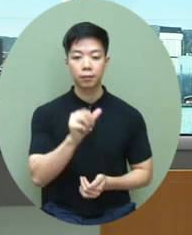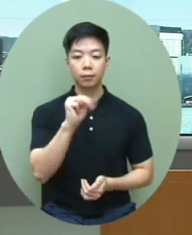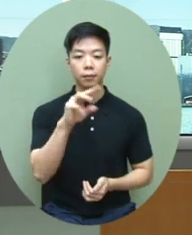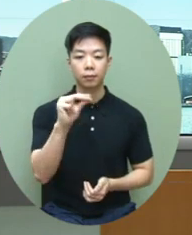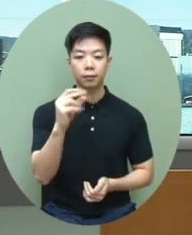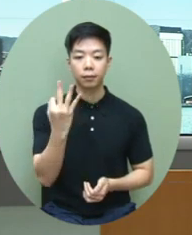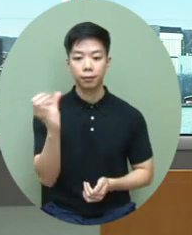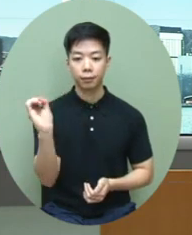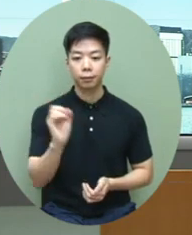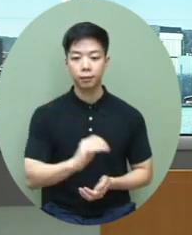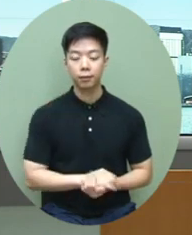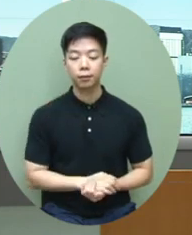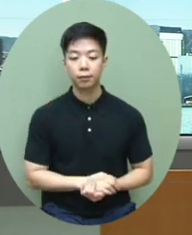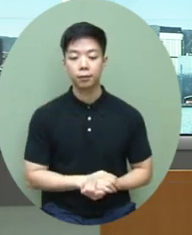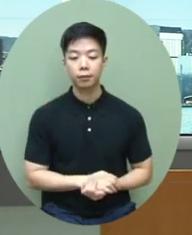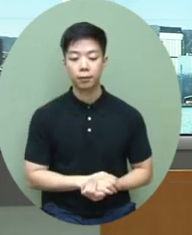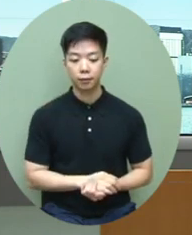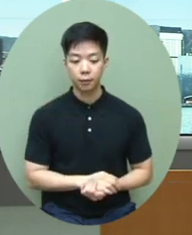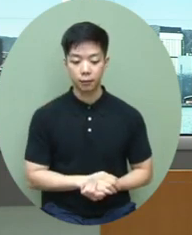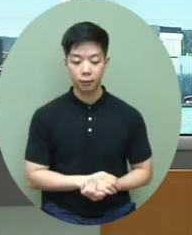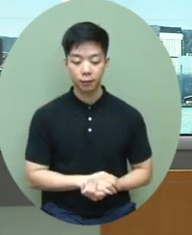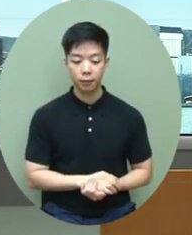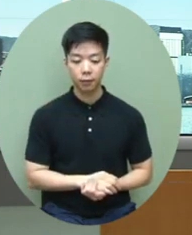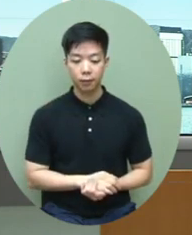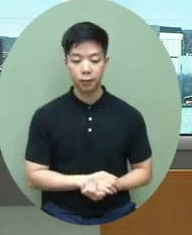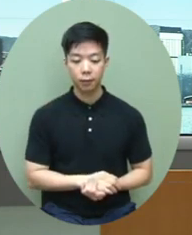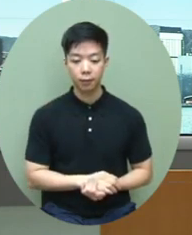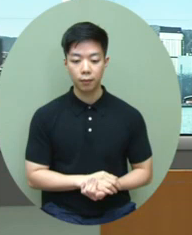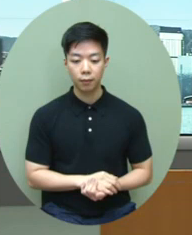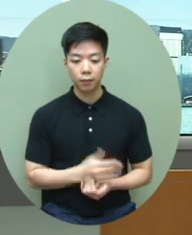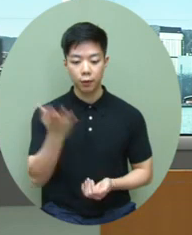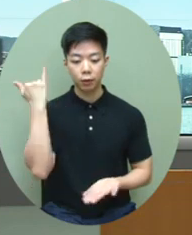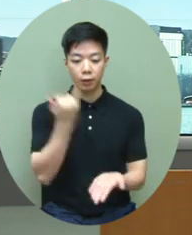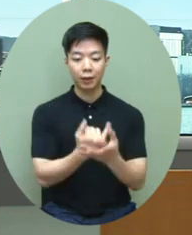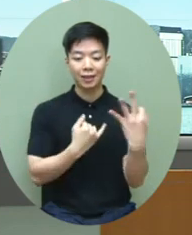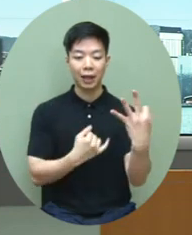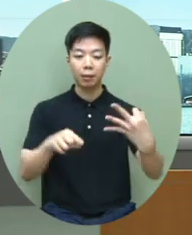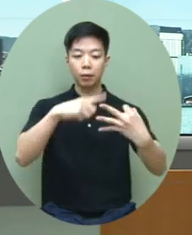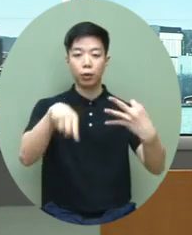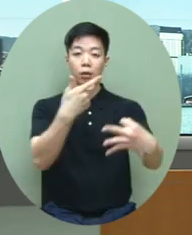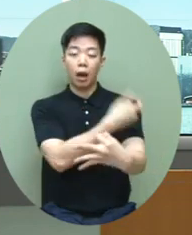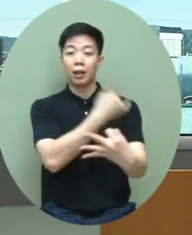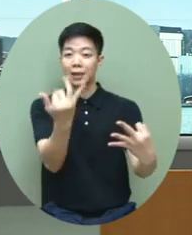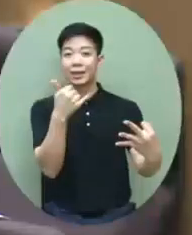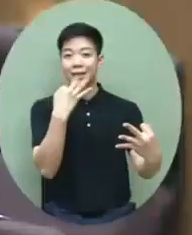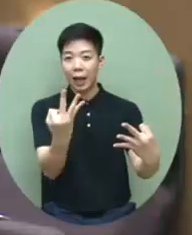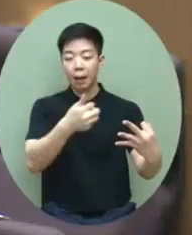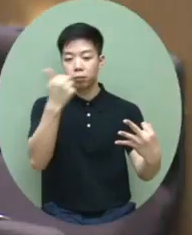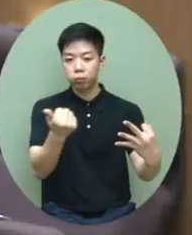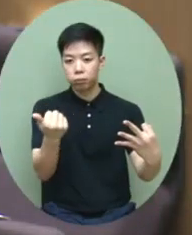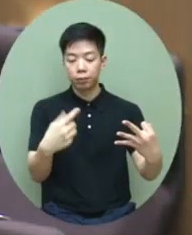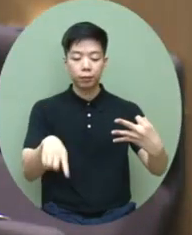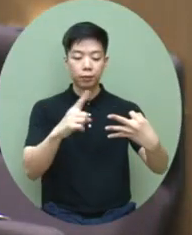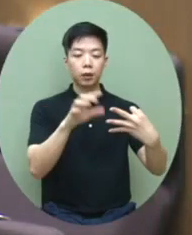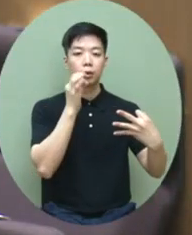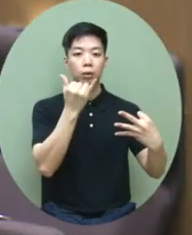7330，想問那三宗的三針個案，死亡個案之前剛才提到68歲男士，即是第一位